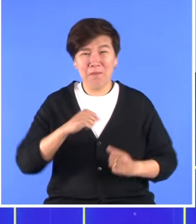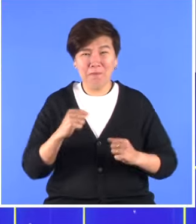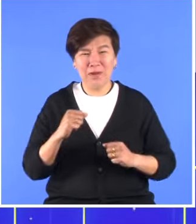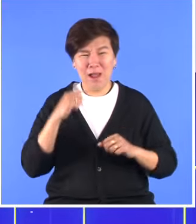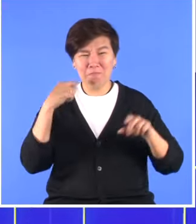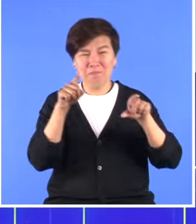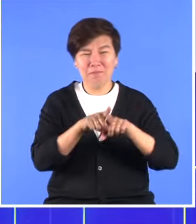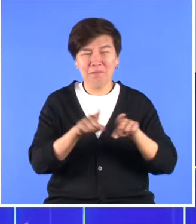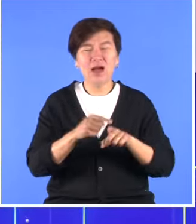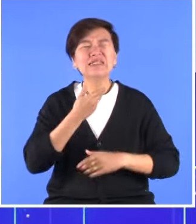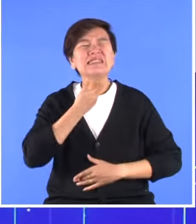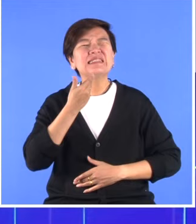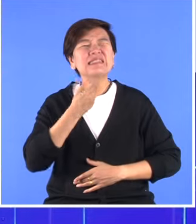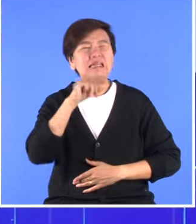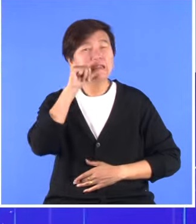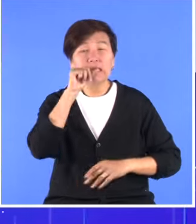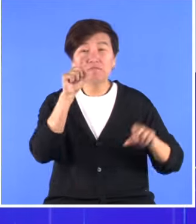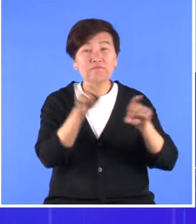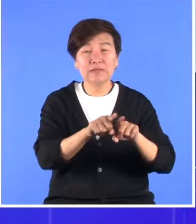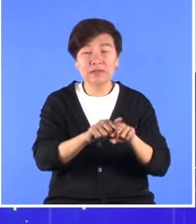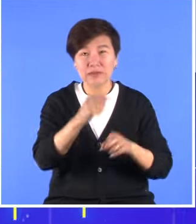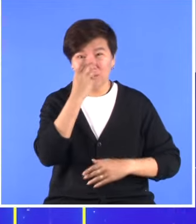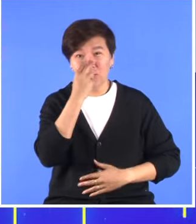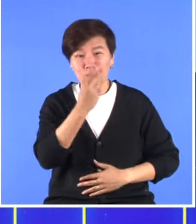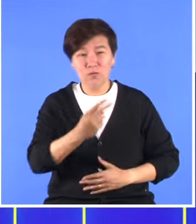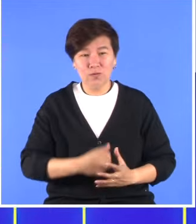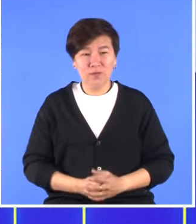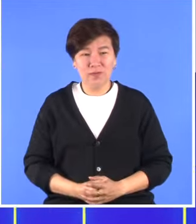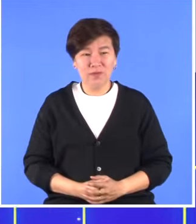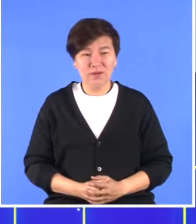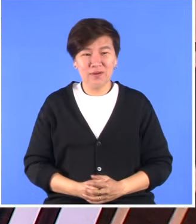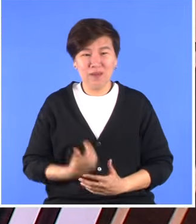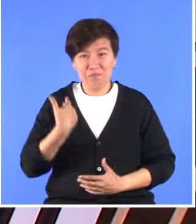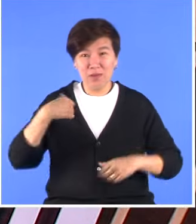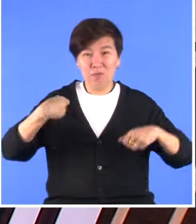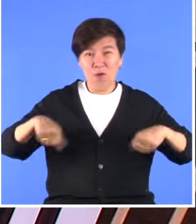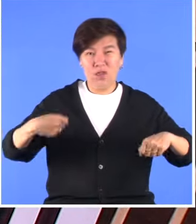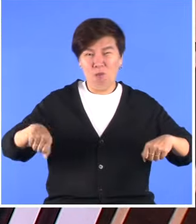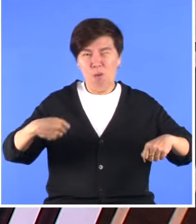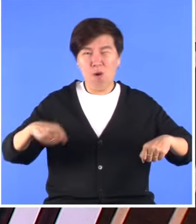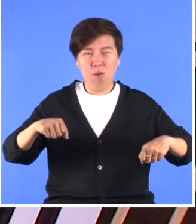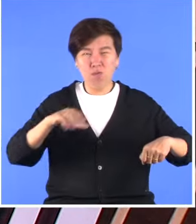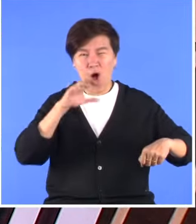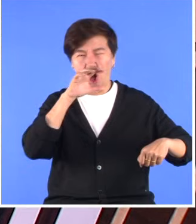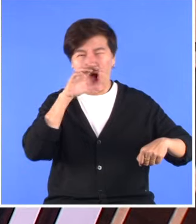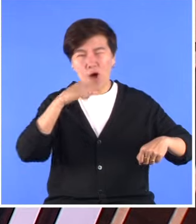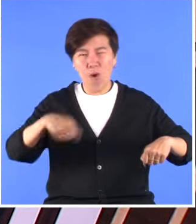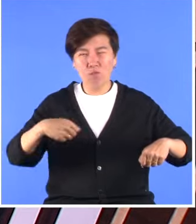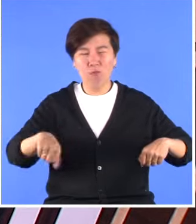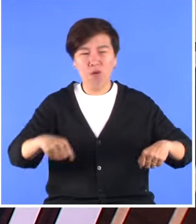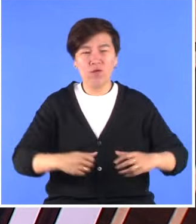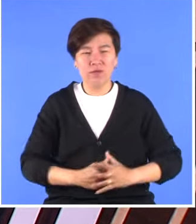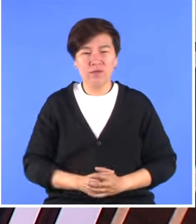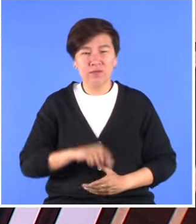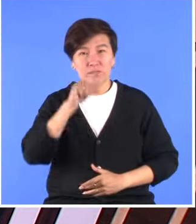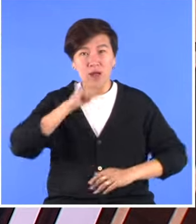ไก่นั่นเองนะคะเดี๋ยวจะได้เห็นอีกร่างนึงนะเป็นเด็กแว้นเออคือคือไก่มันดีใจไม่ใช่หรอกคือไก่